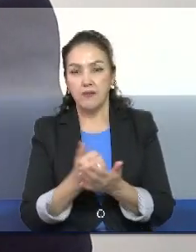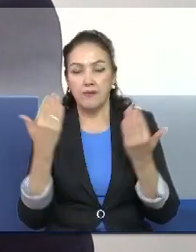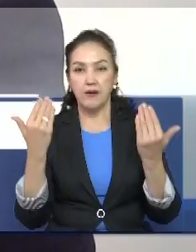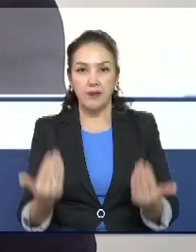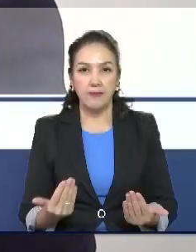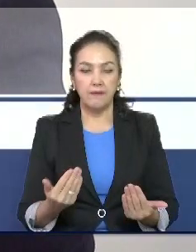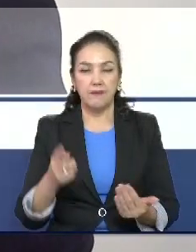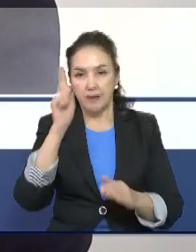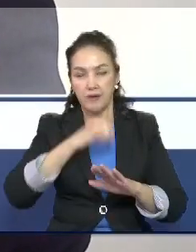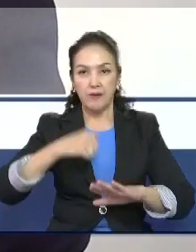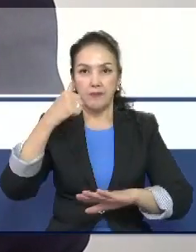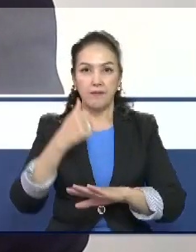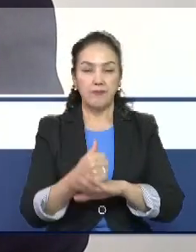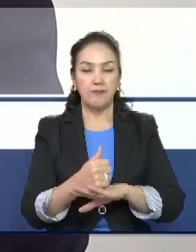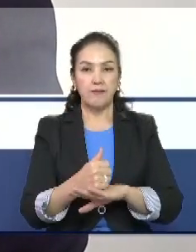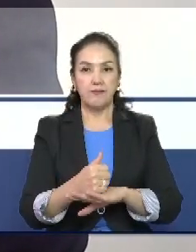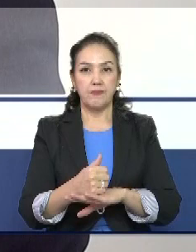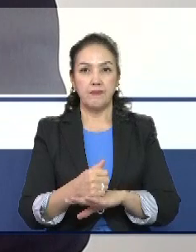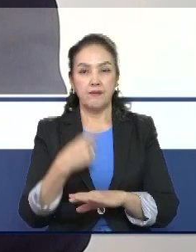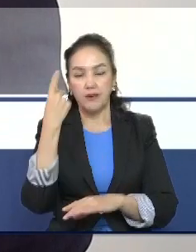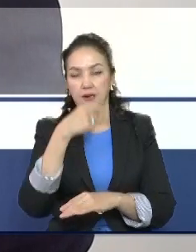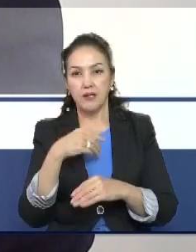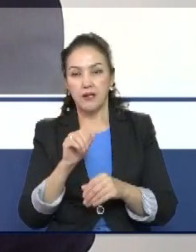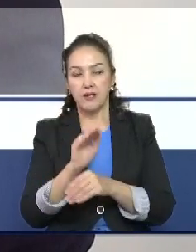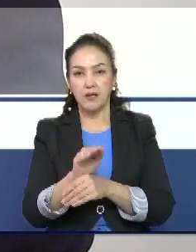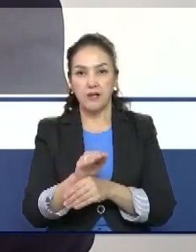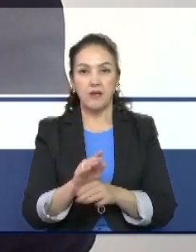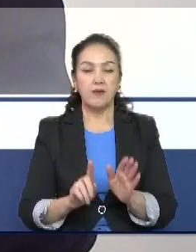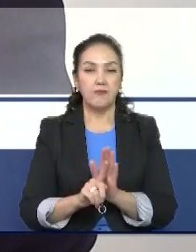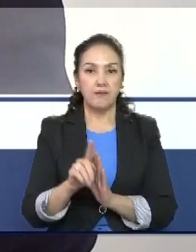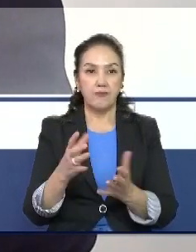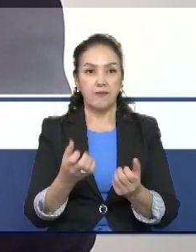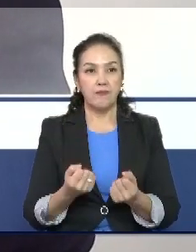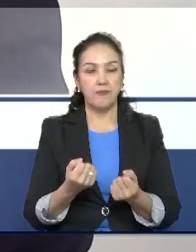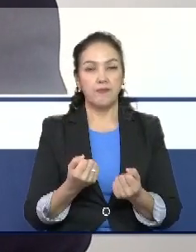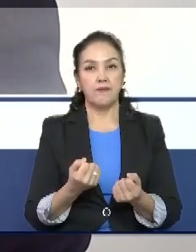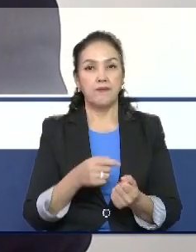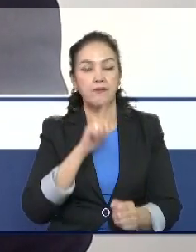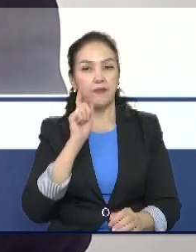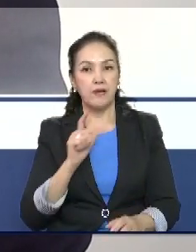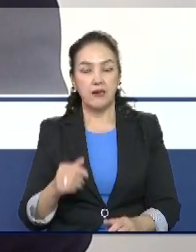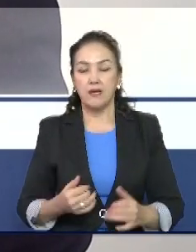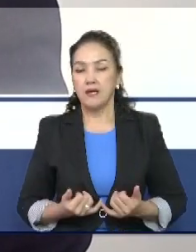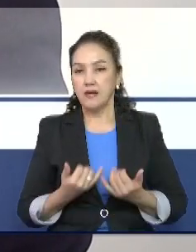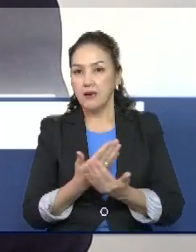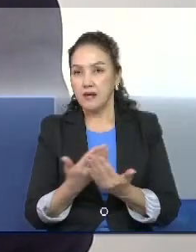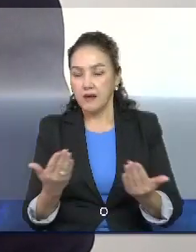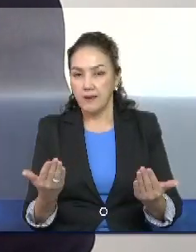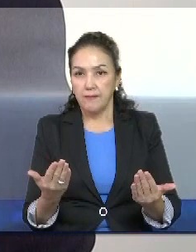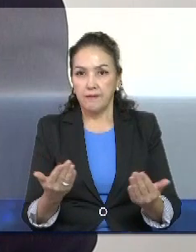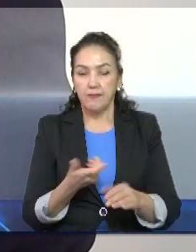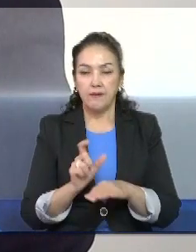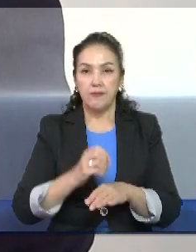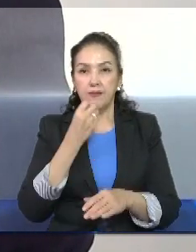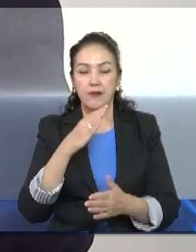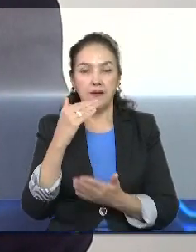қазіргі таңда мемлекет басшысының жеке тапсырмасымен бастау алған жастарға арналған өте